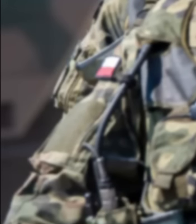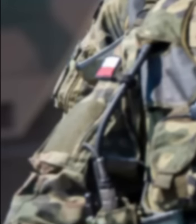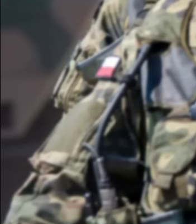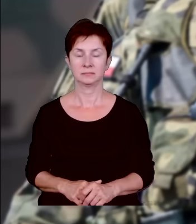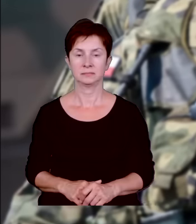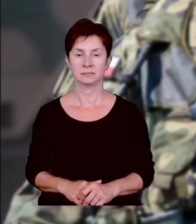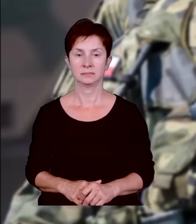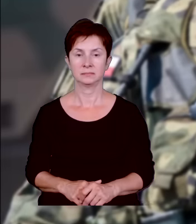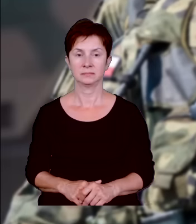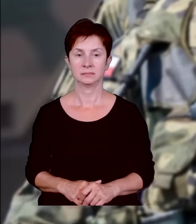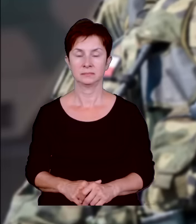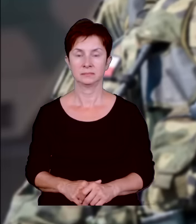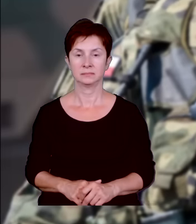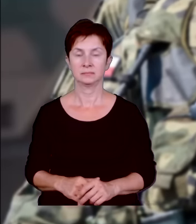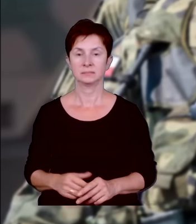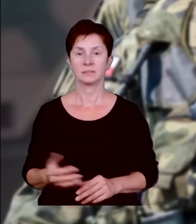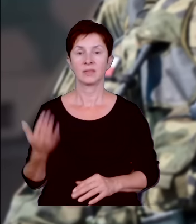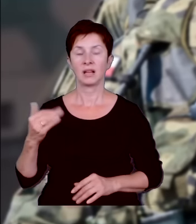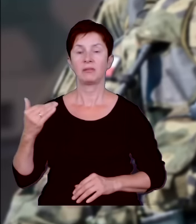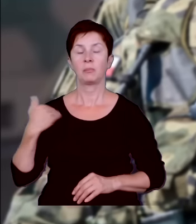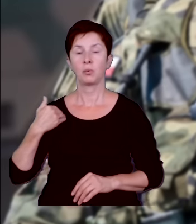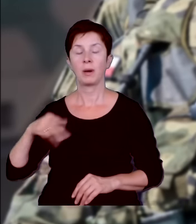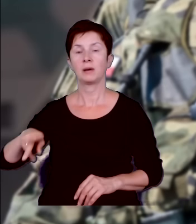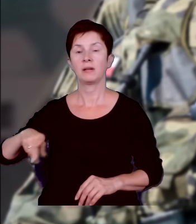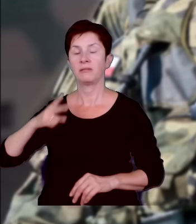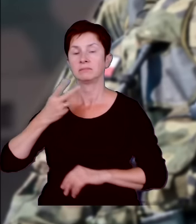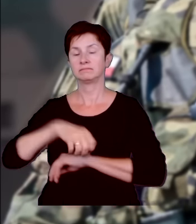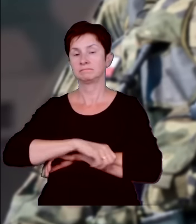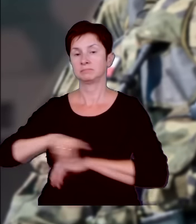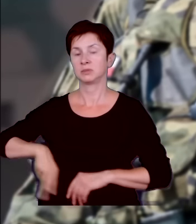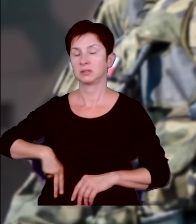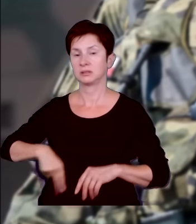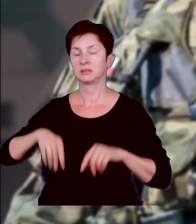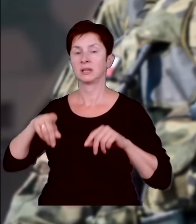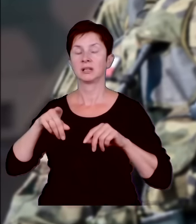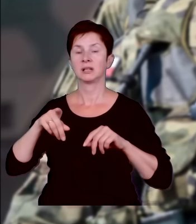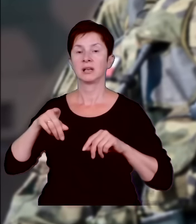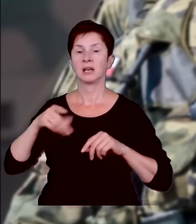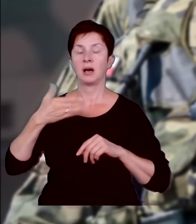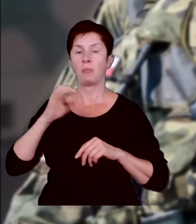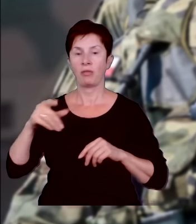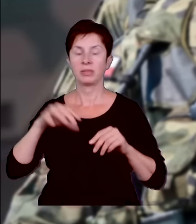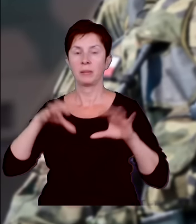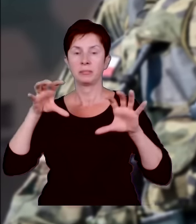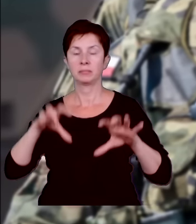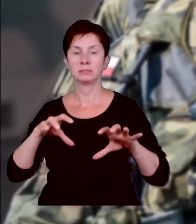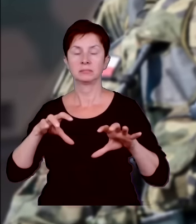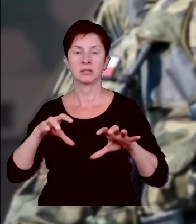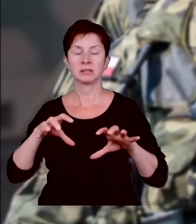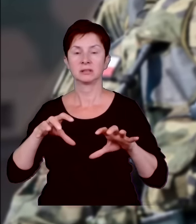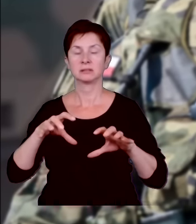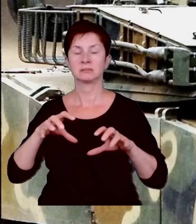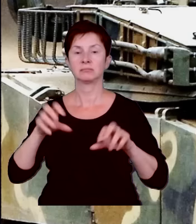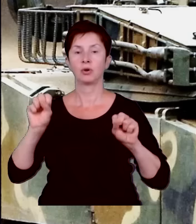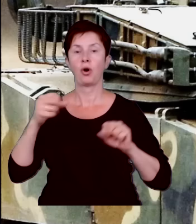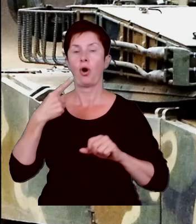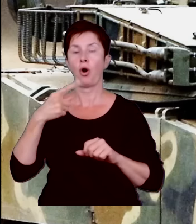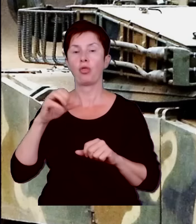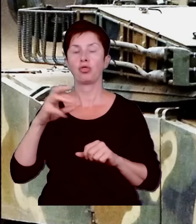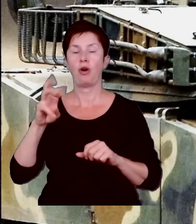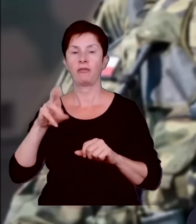Studio Marcin Ociepa były wiceminister Obrony Narodowej prezes stowarzyszenia od nowa klub parlamentarny Prawo i Sprawiedliwość dzień dobry panie pośle